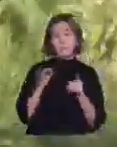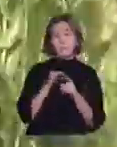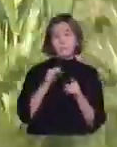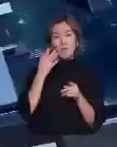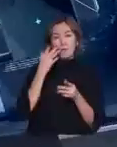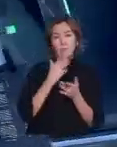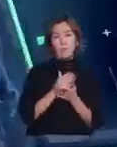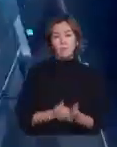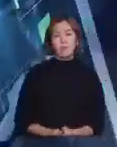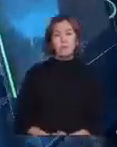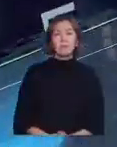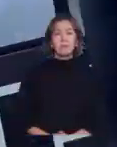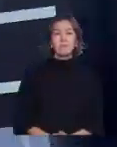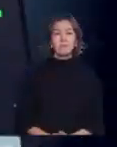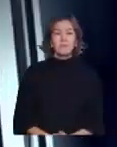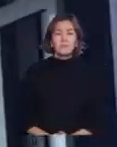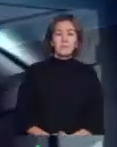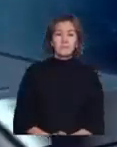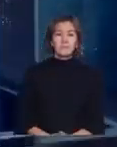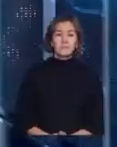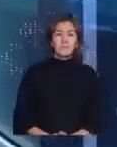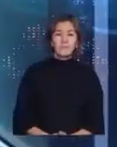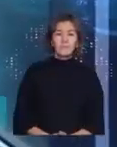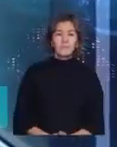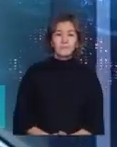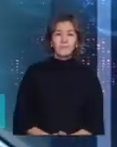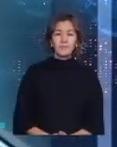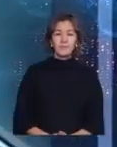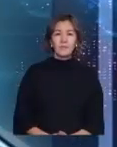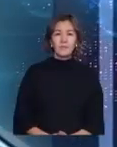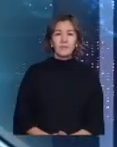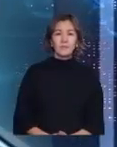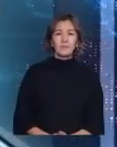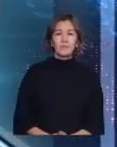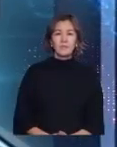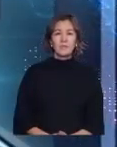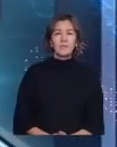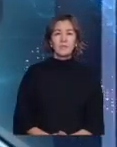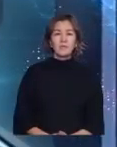етіп отыр. Ернұр Медет, Серік Базылхан, Жетісу арнасы.